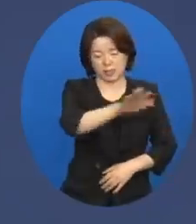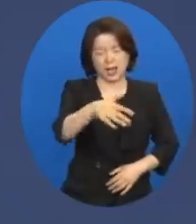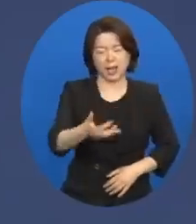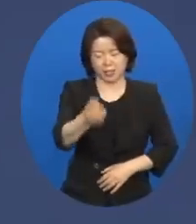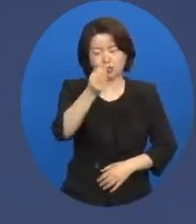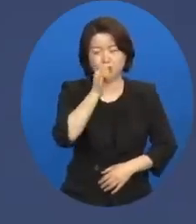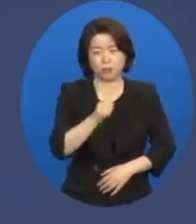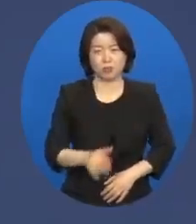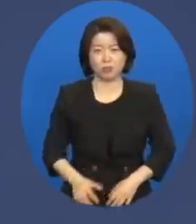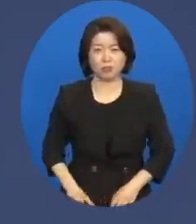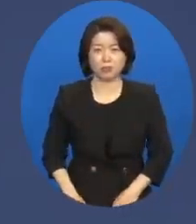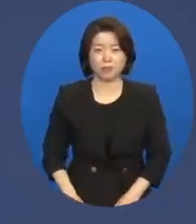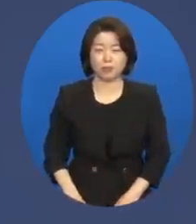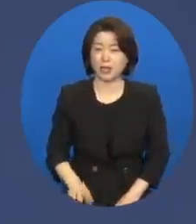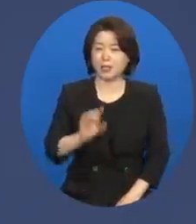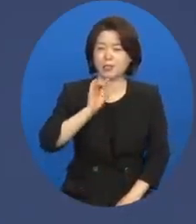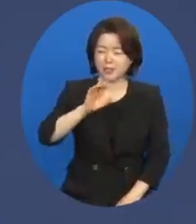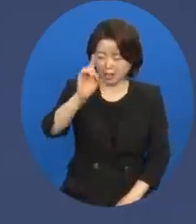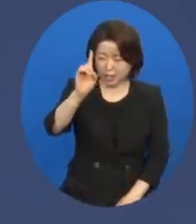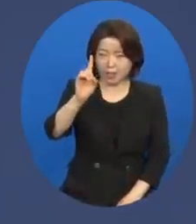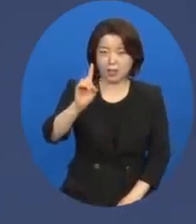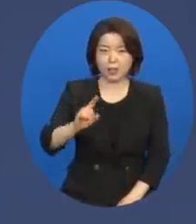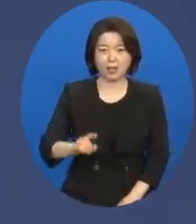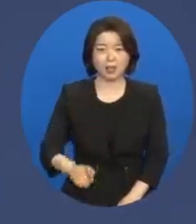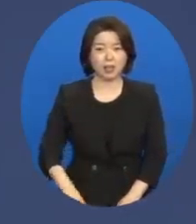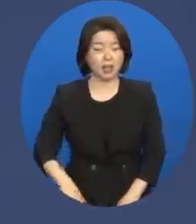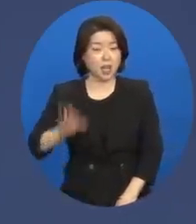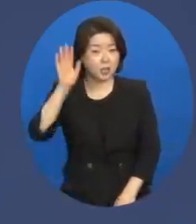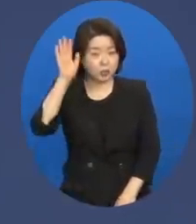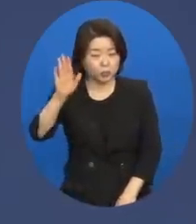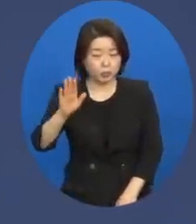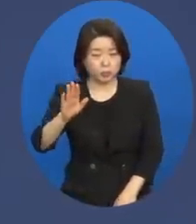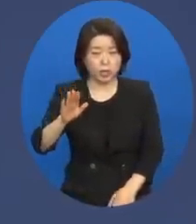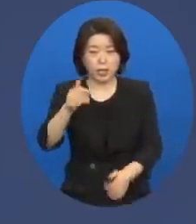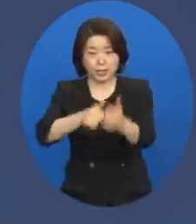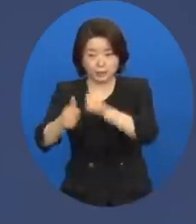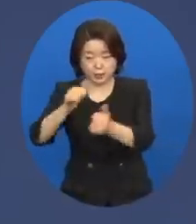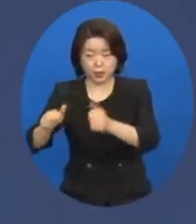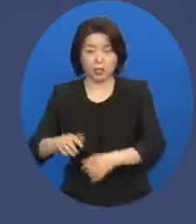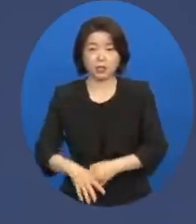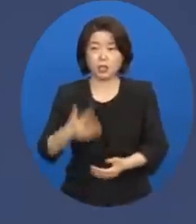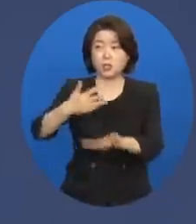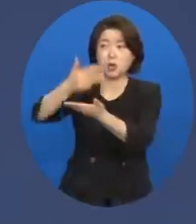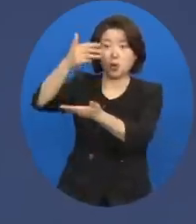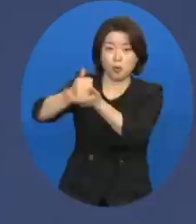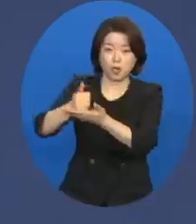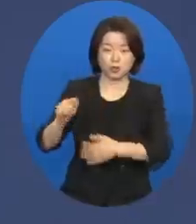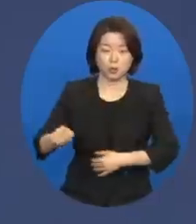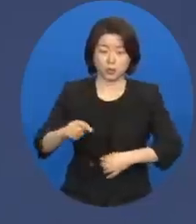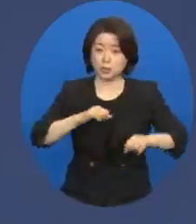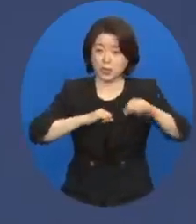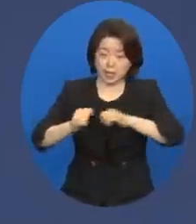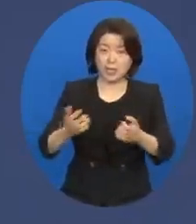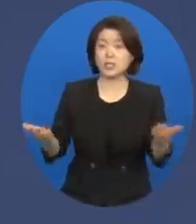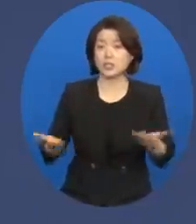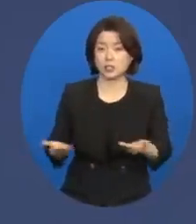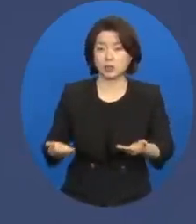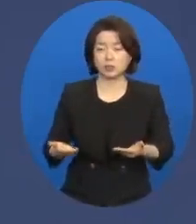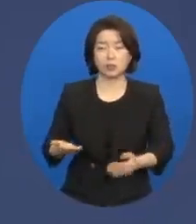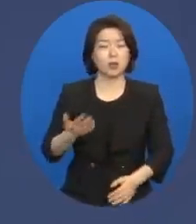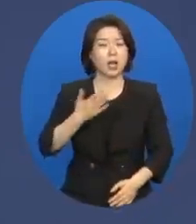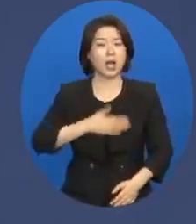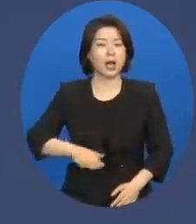있었으니까요. 딱 한 가지, 그 후에 일어난 세대는 여호와도 그의 행하신 일도